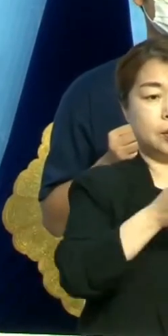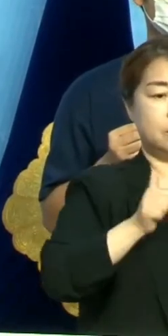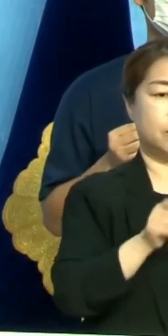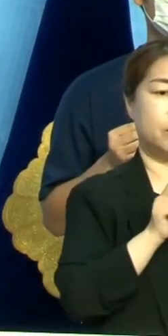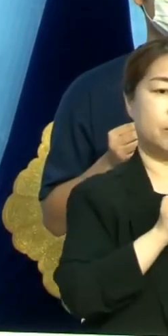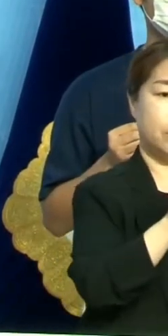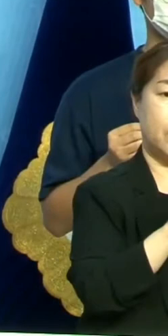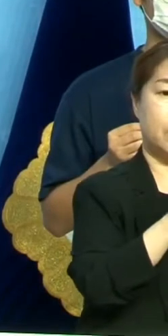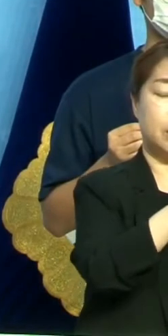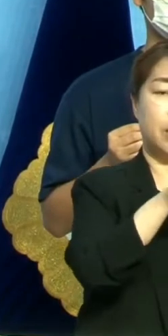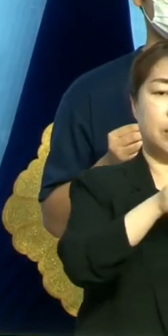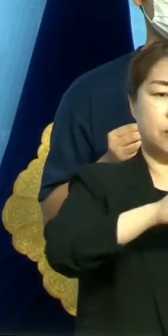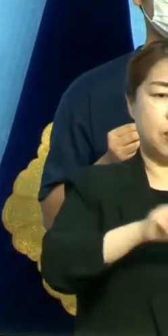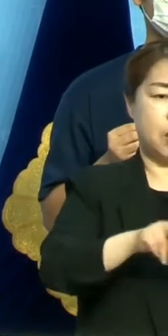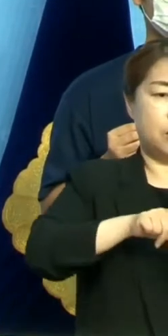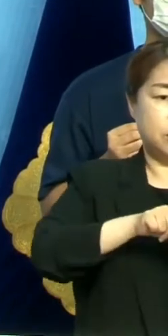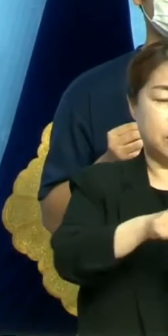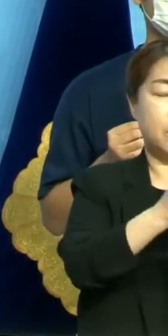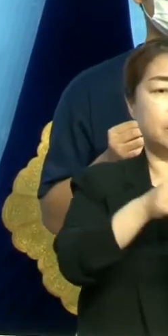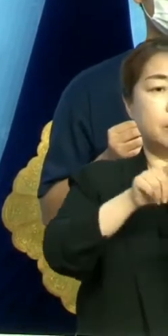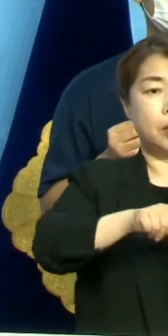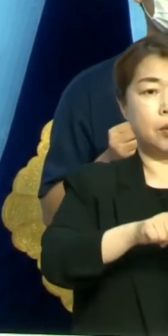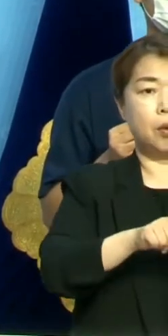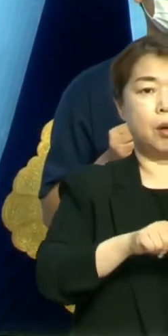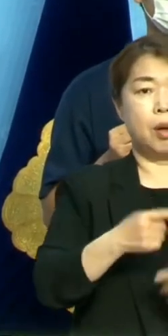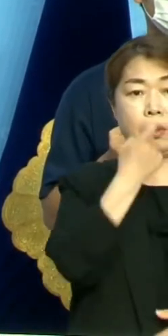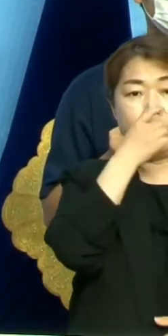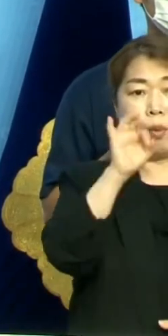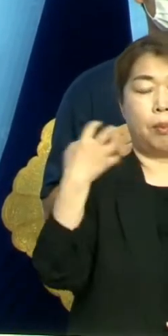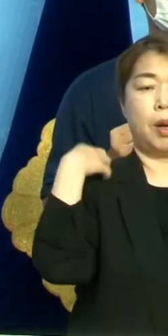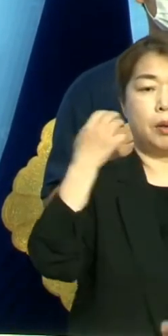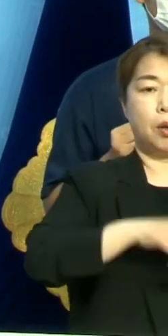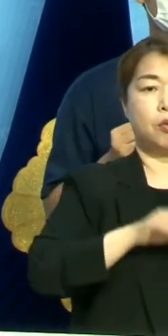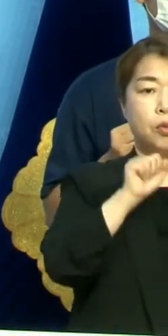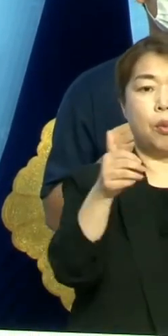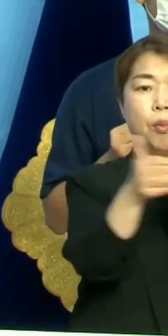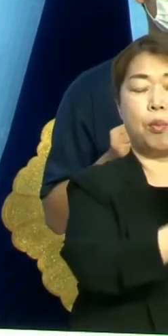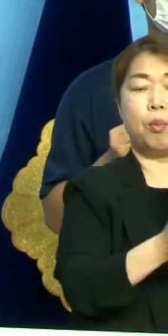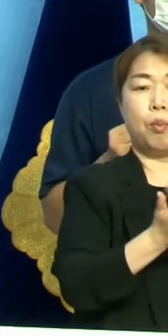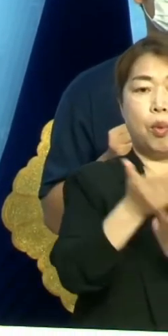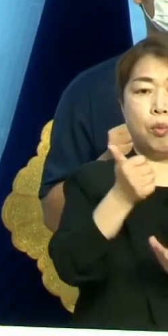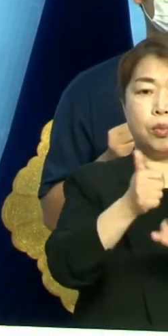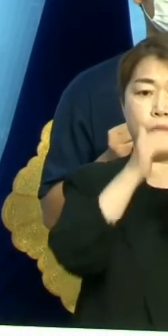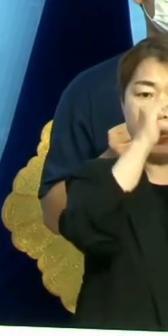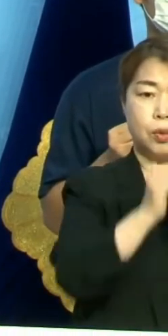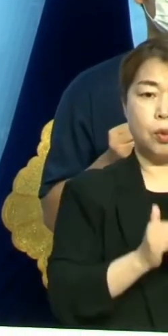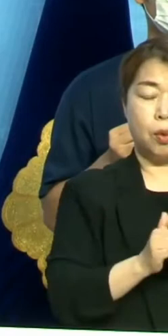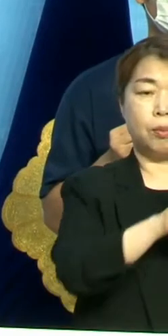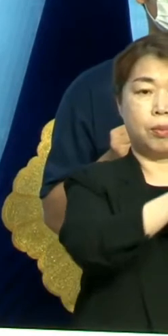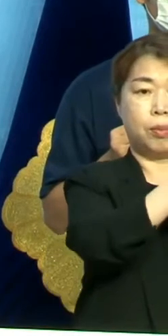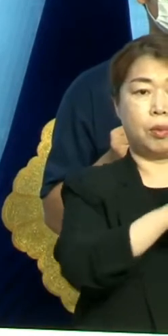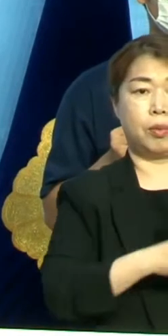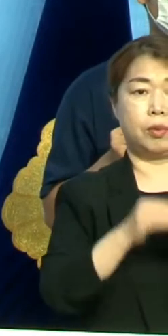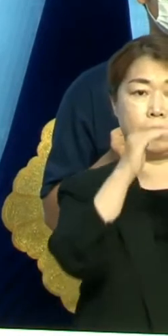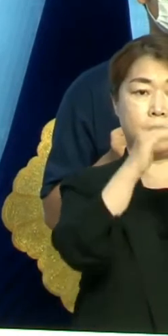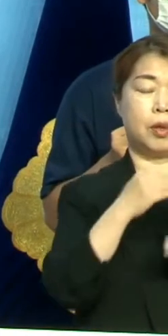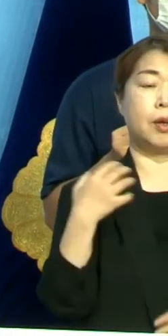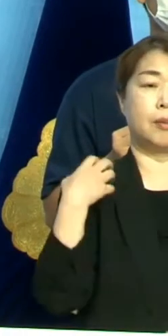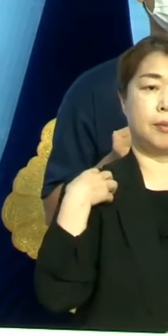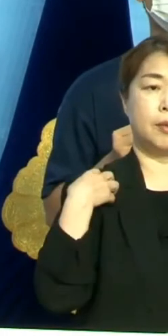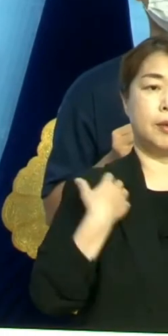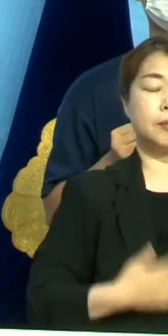치아 강요 살이 발제 등록금 바나 운동본부 소속 학생 단체 발언 순서로 진행하도록 하겠습니다